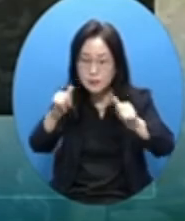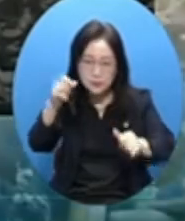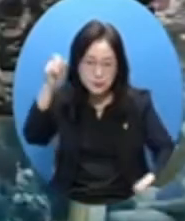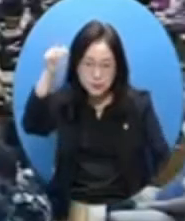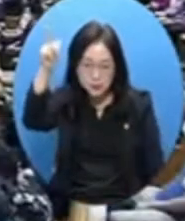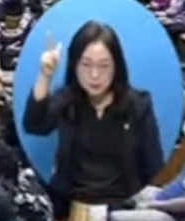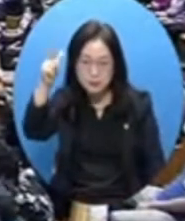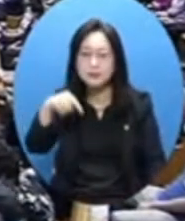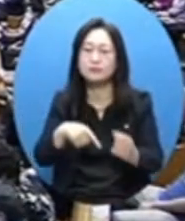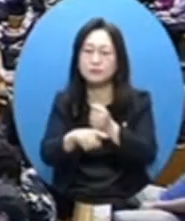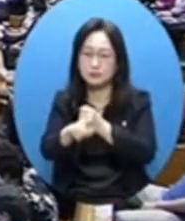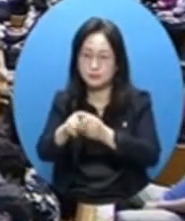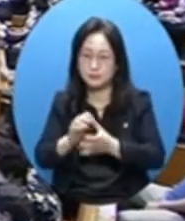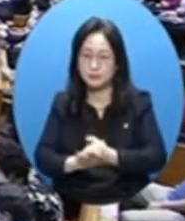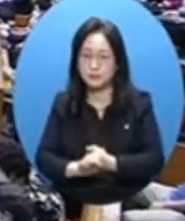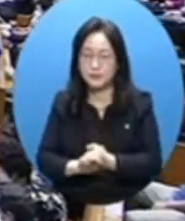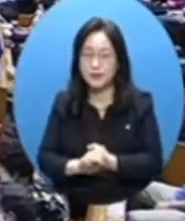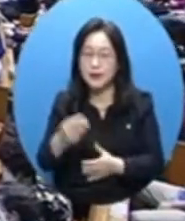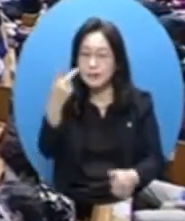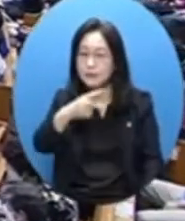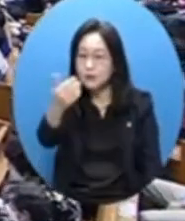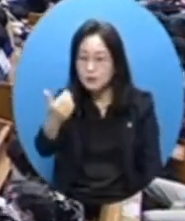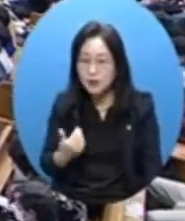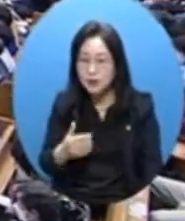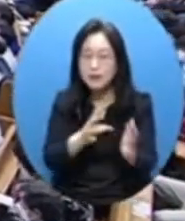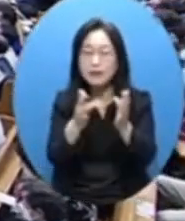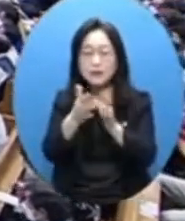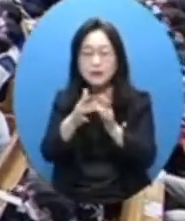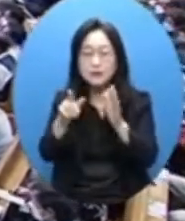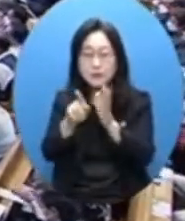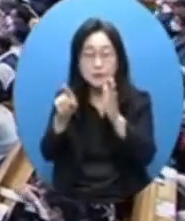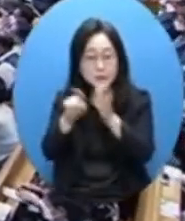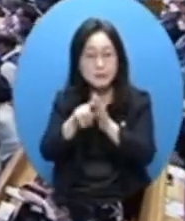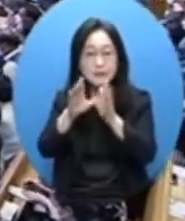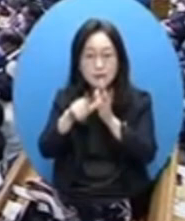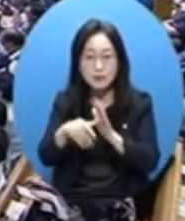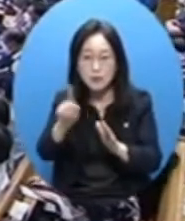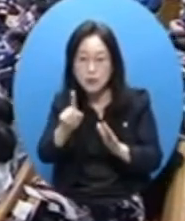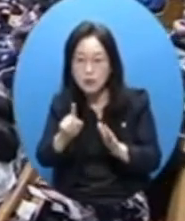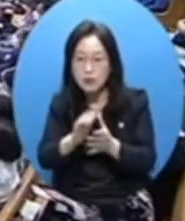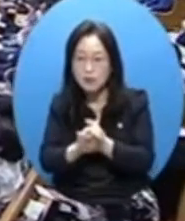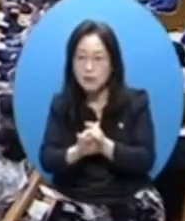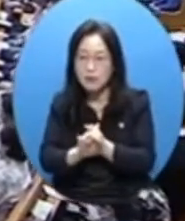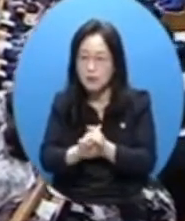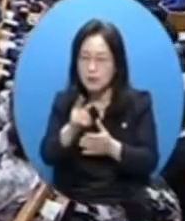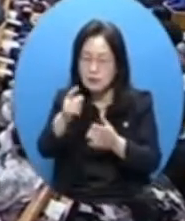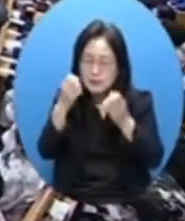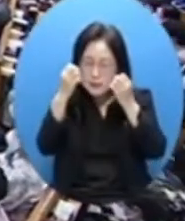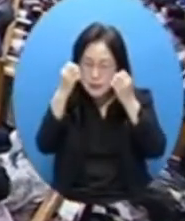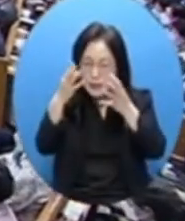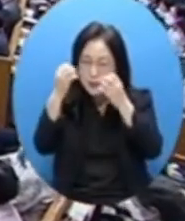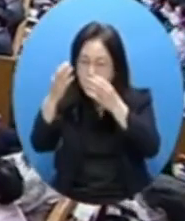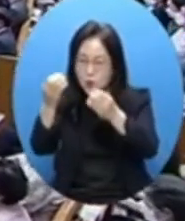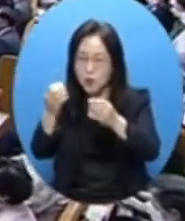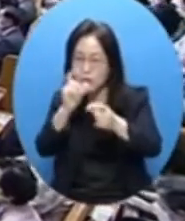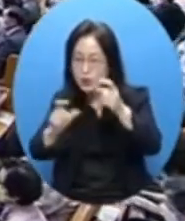것입니다 이천은자 예수님 당신은이 십계명을 가지고 세분화해서 많은 정을 만들어